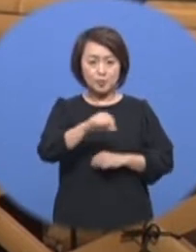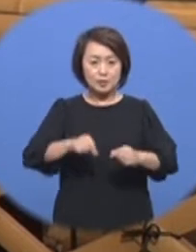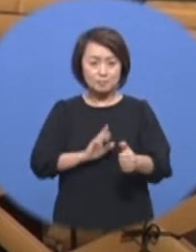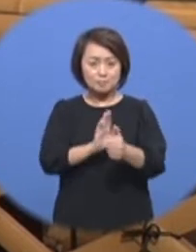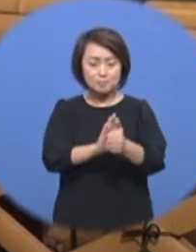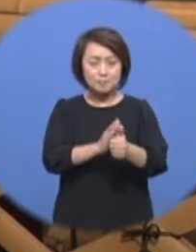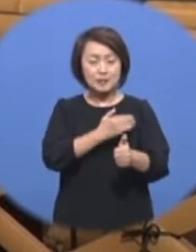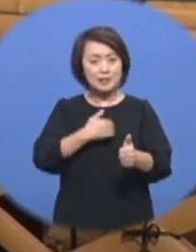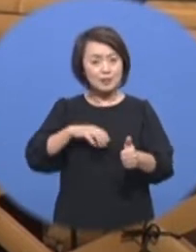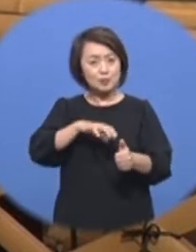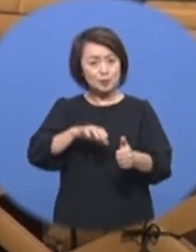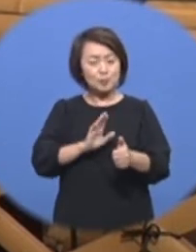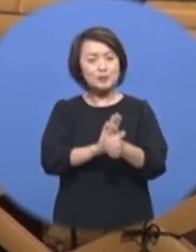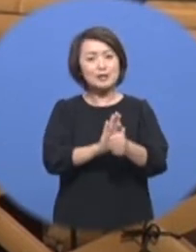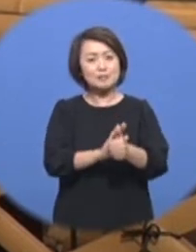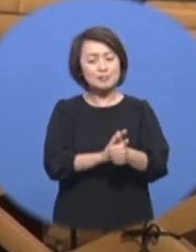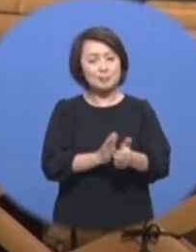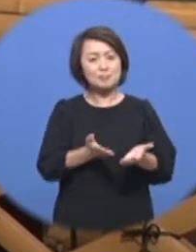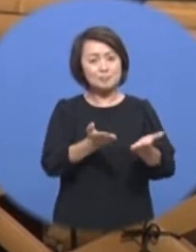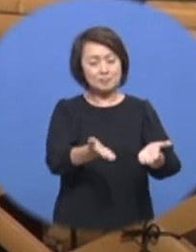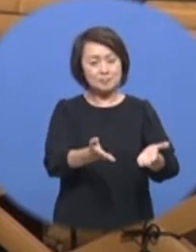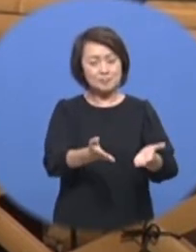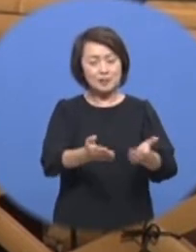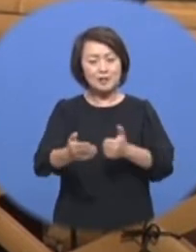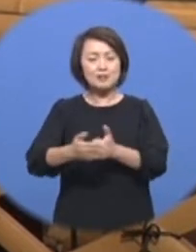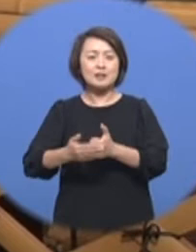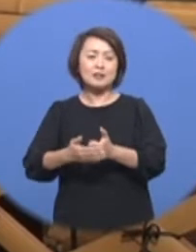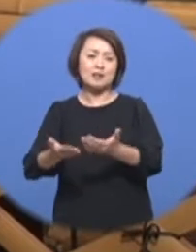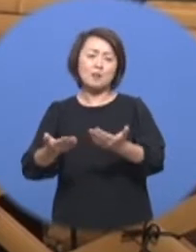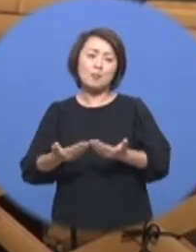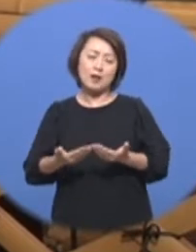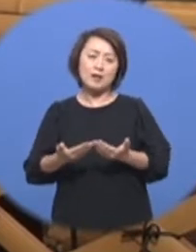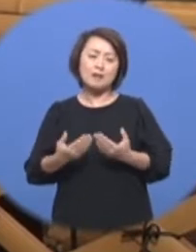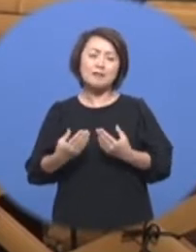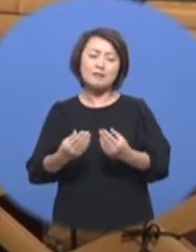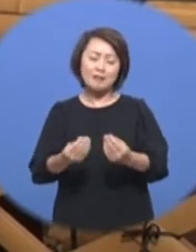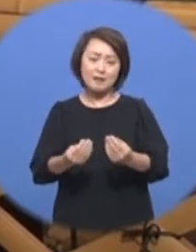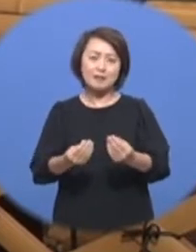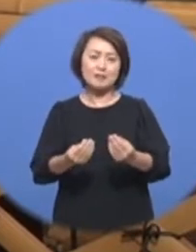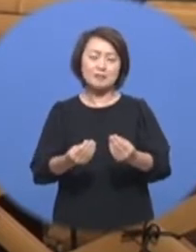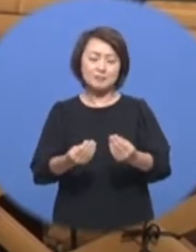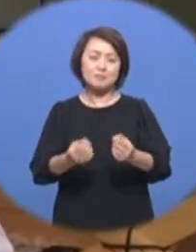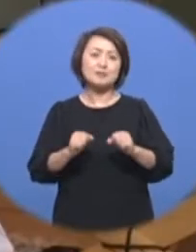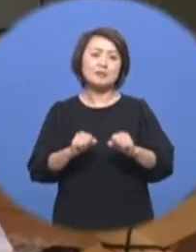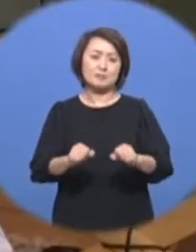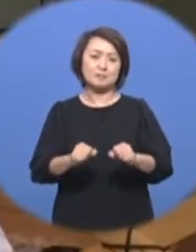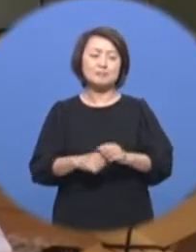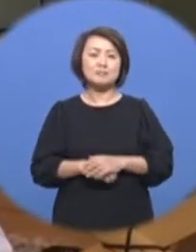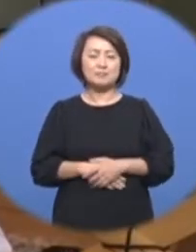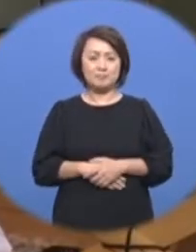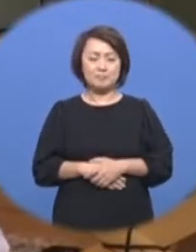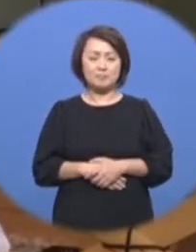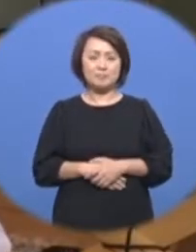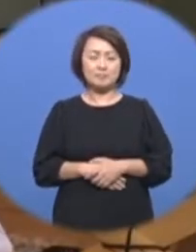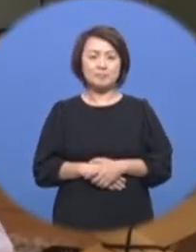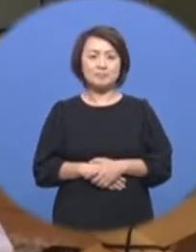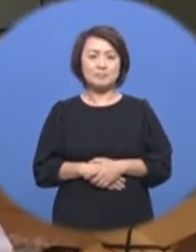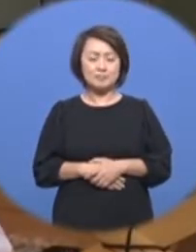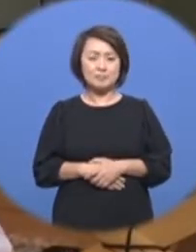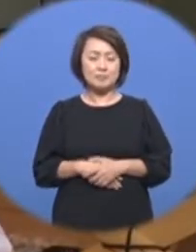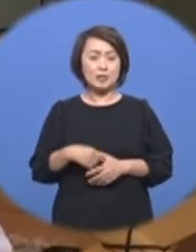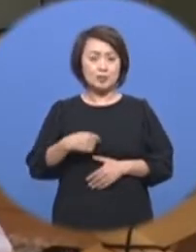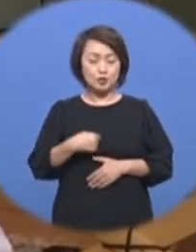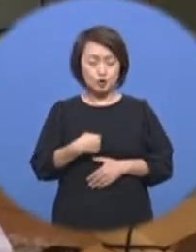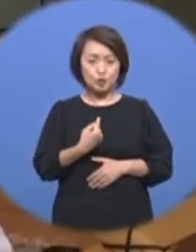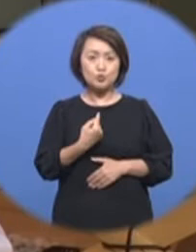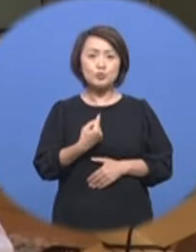て、助けてもらうとこは助けてもらわないとダメだと思ってますけど、自